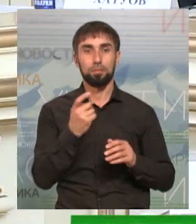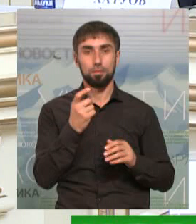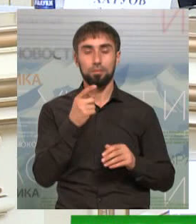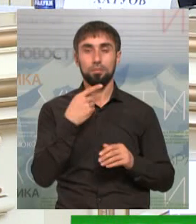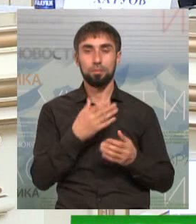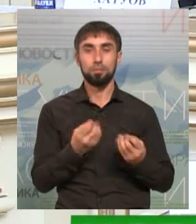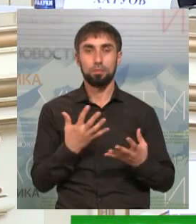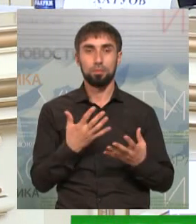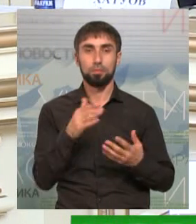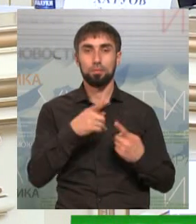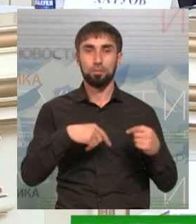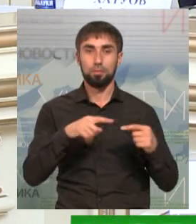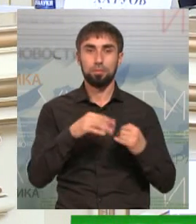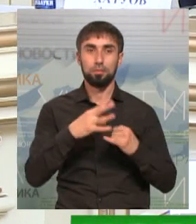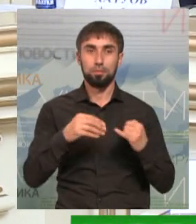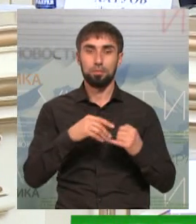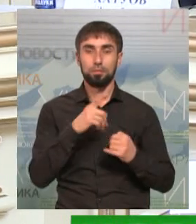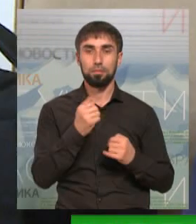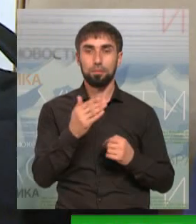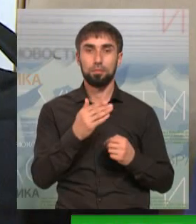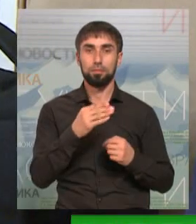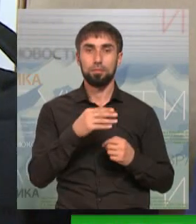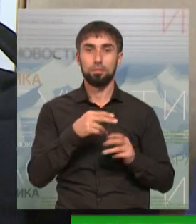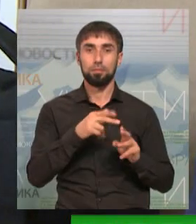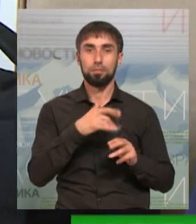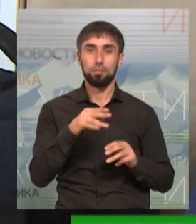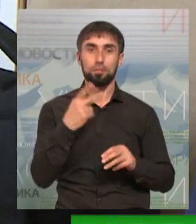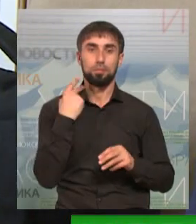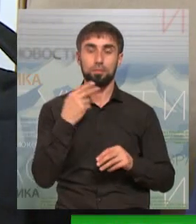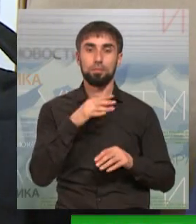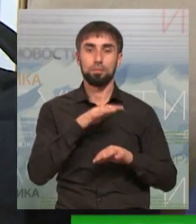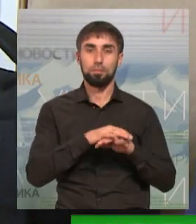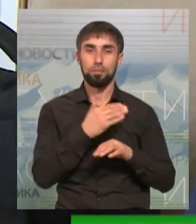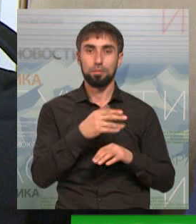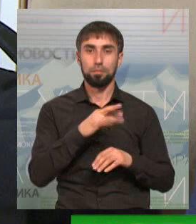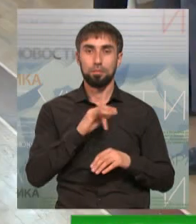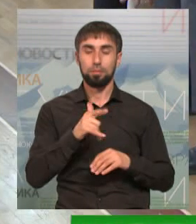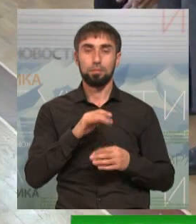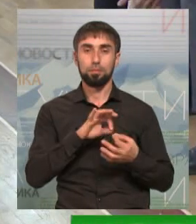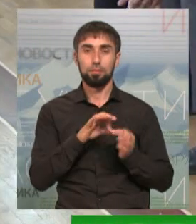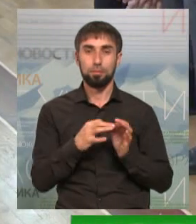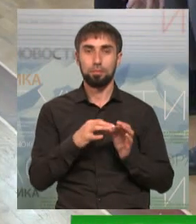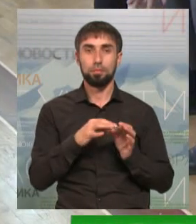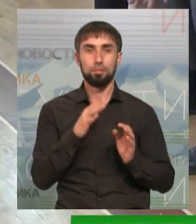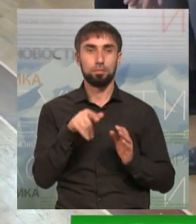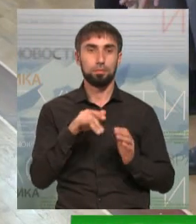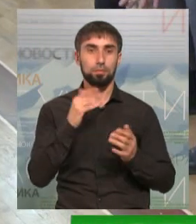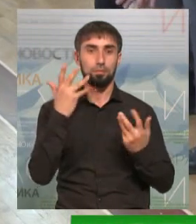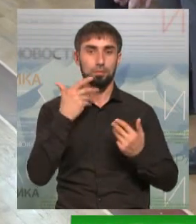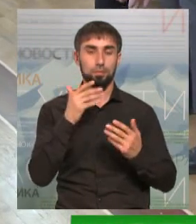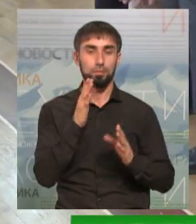и неопределенность общего объема земель за предприятиями, задолженность перед банками по лизингу, сложные климатические условия